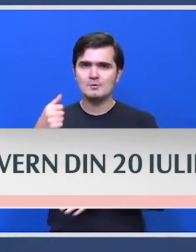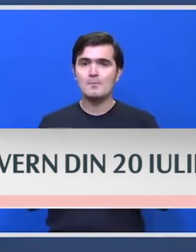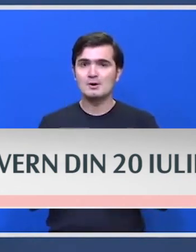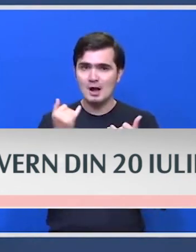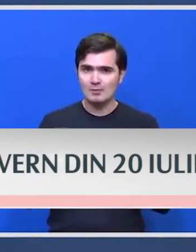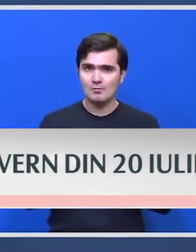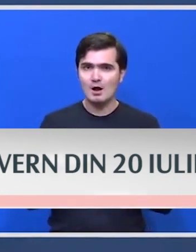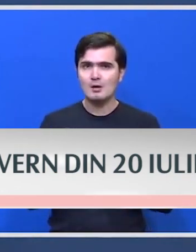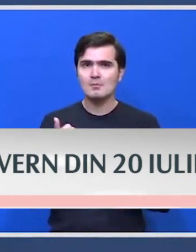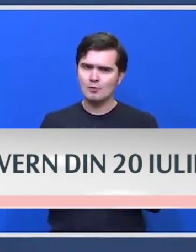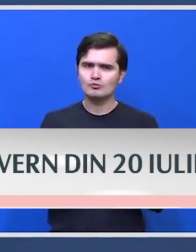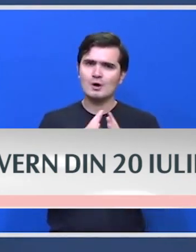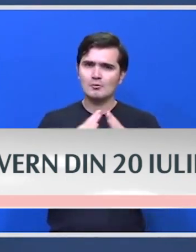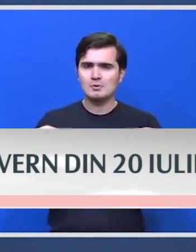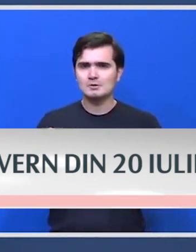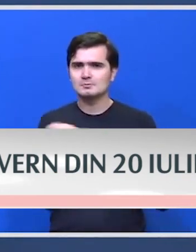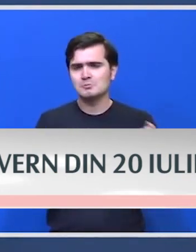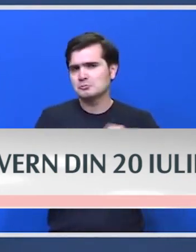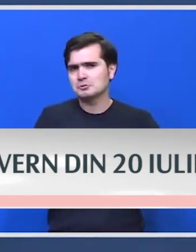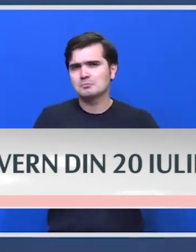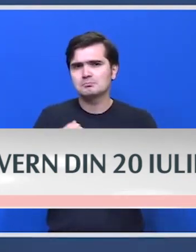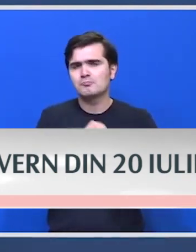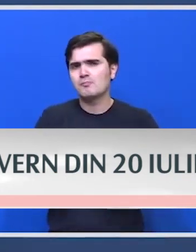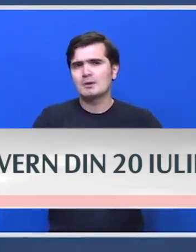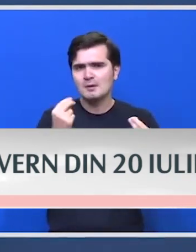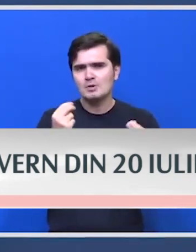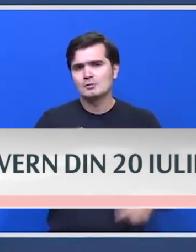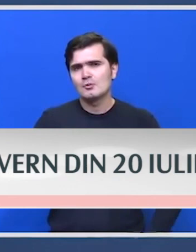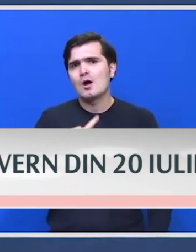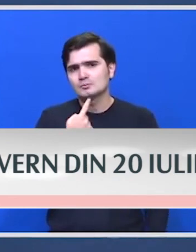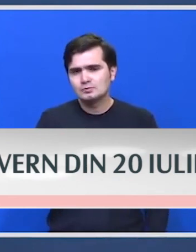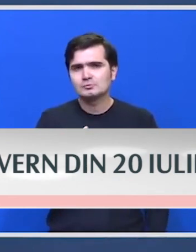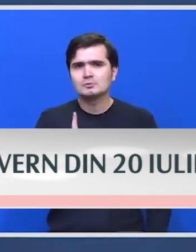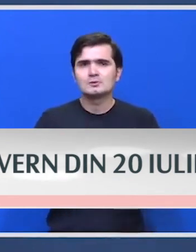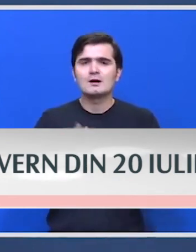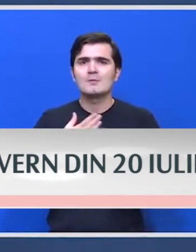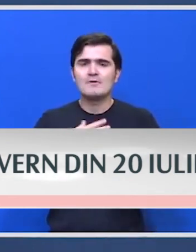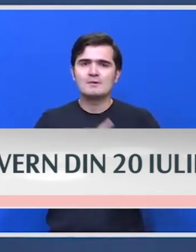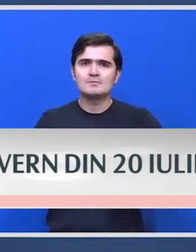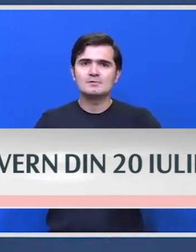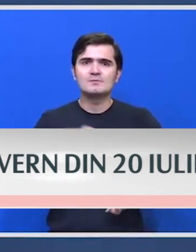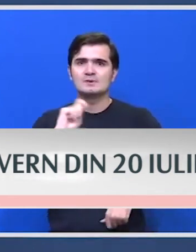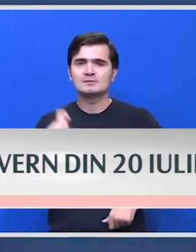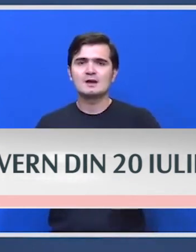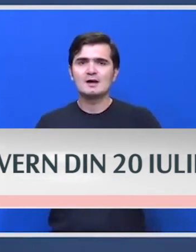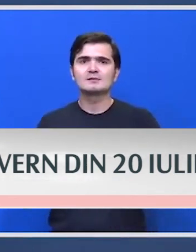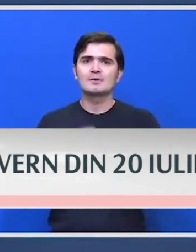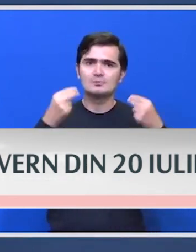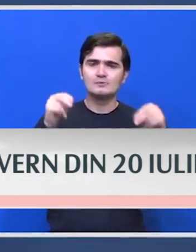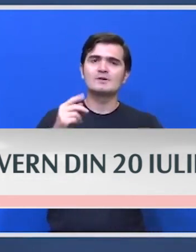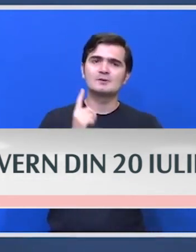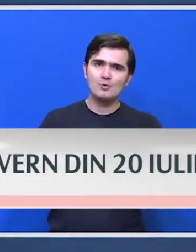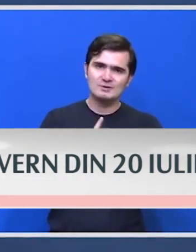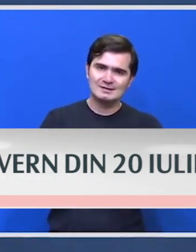cel puțin Poșta Română se mișcă foarte bine, eu am spus-o și public. Și sper că, dacă mai avem timp în țara asta și de veștile pozitive, să le punem în